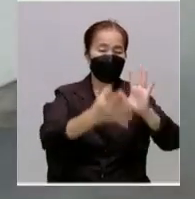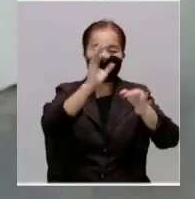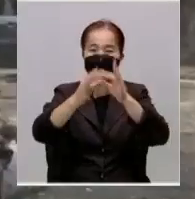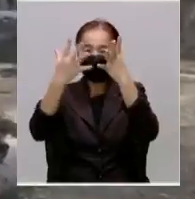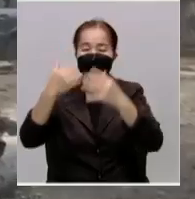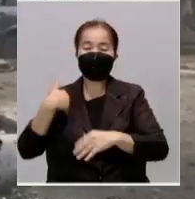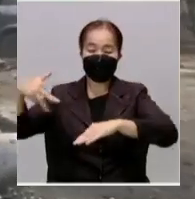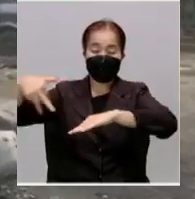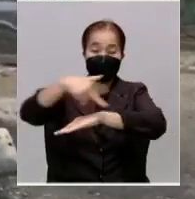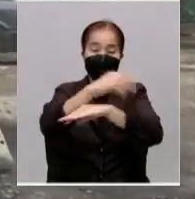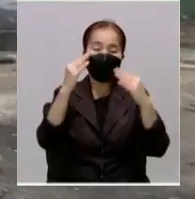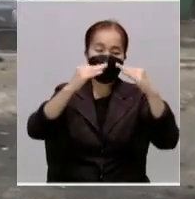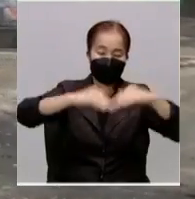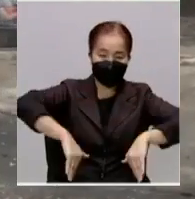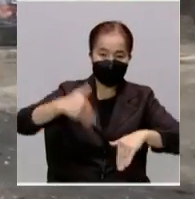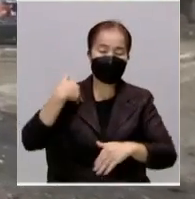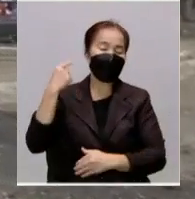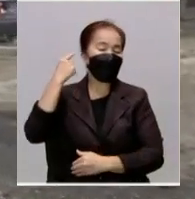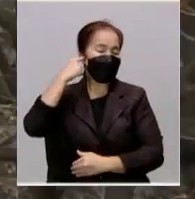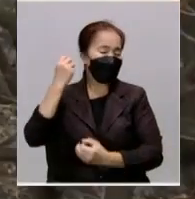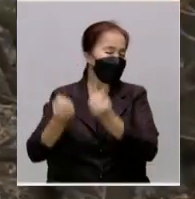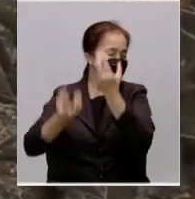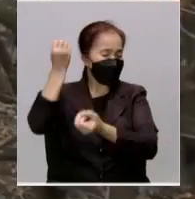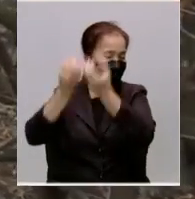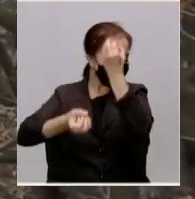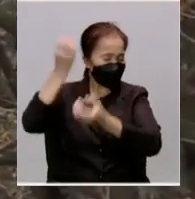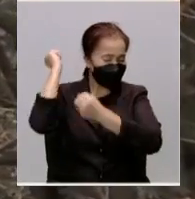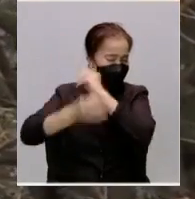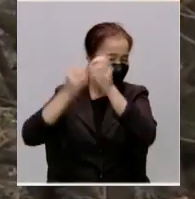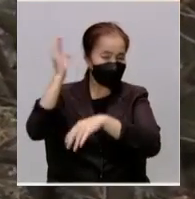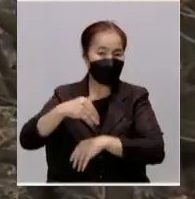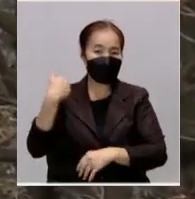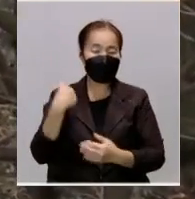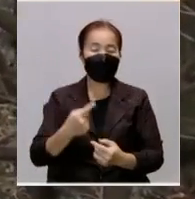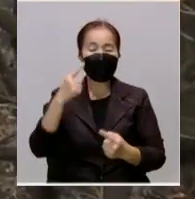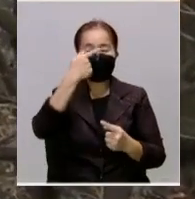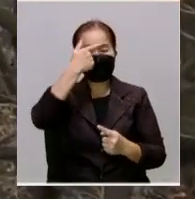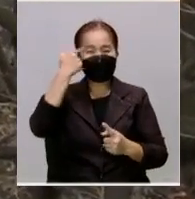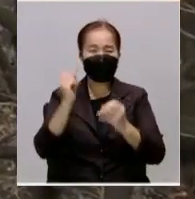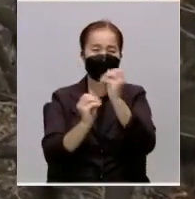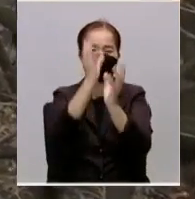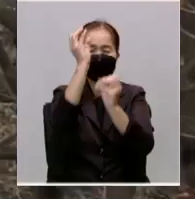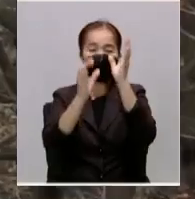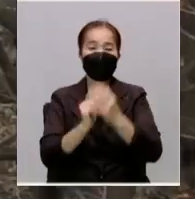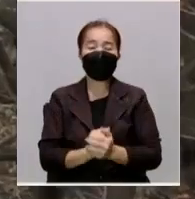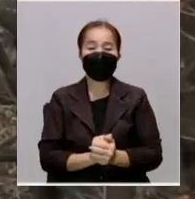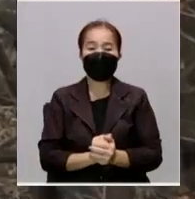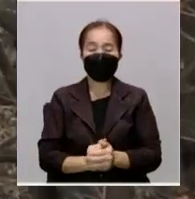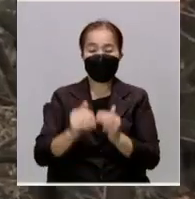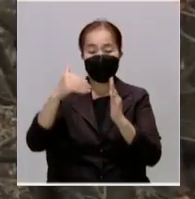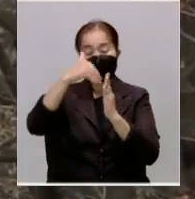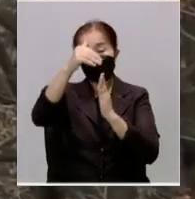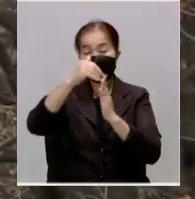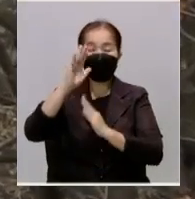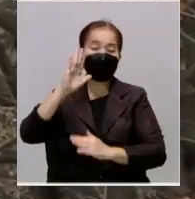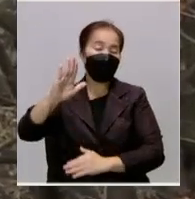งก็พังพินาศจากการสู้รบมีเสียงระเบิดเกิดควันดำลอยขึ้นสู่ท้องฟ้าในเมืองนี้ส่วนที่เมืองเชอร์นีฮิฟทางตอนเหนือของยู